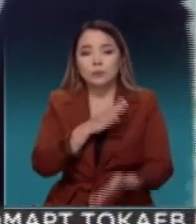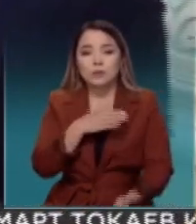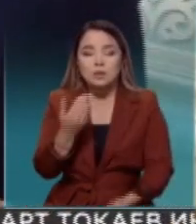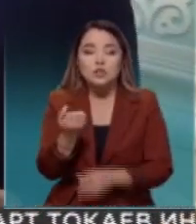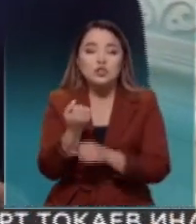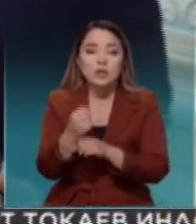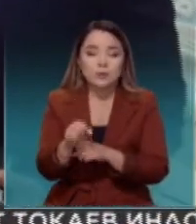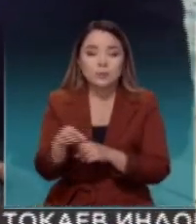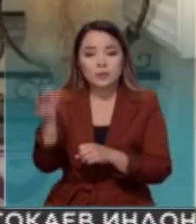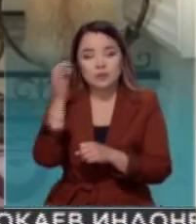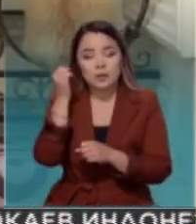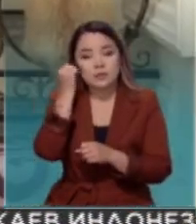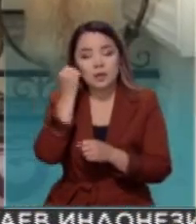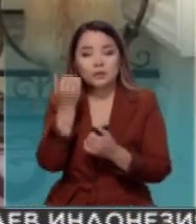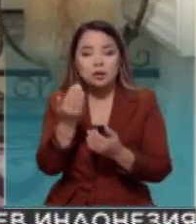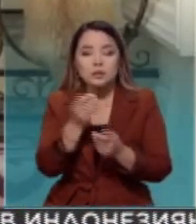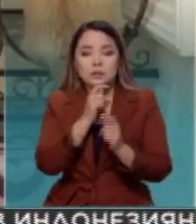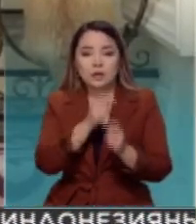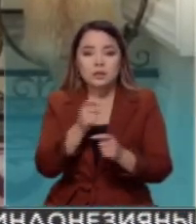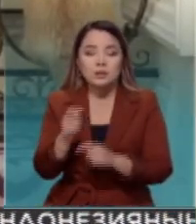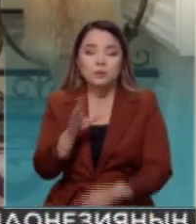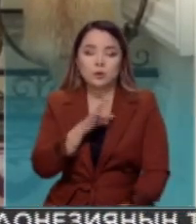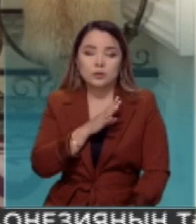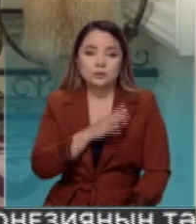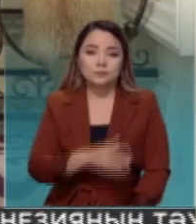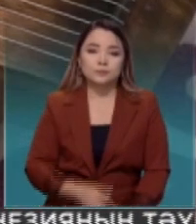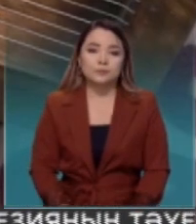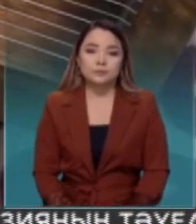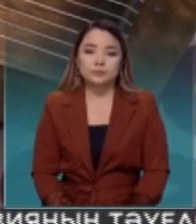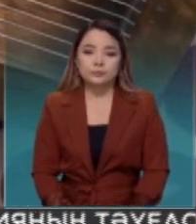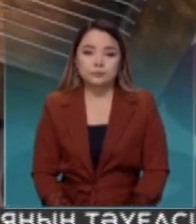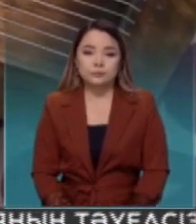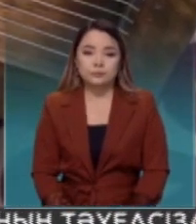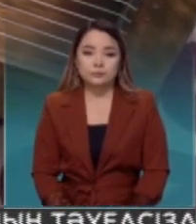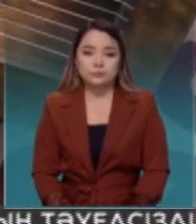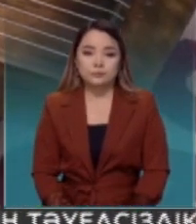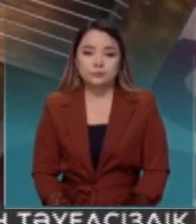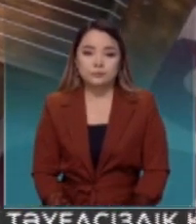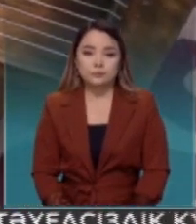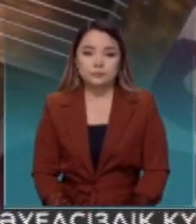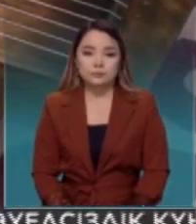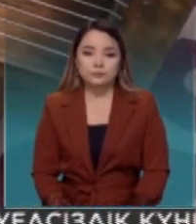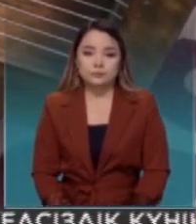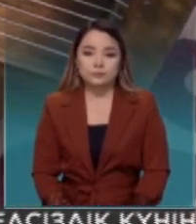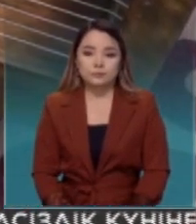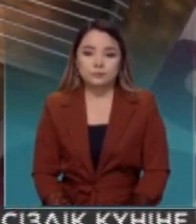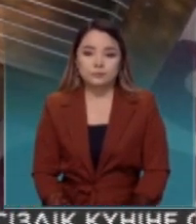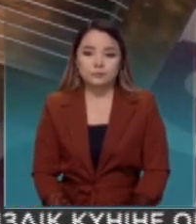Жеңімпаздар естелік сыйлықтар алды. Мәскеуден Индира Бегайдар, Қазақстан ұлттық телеарнасы.